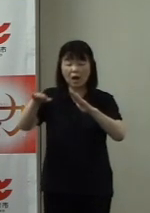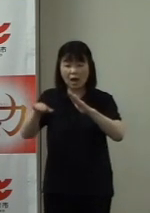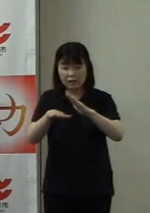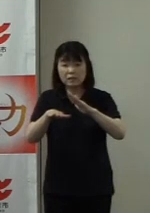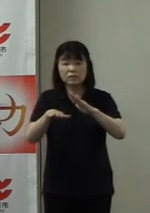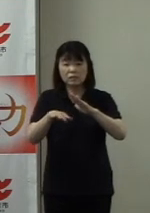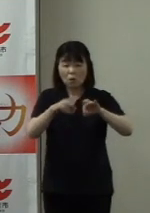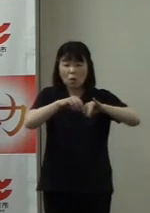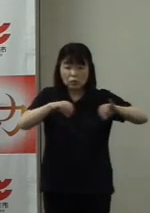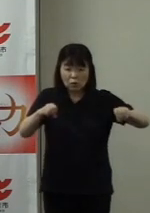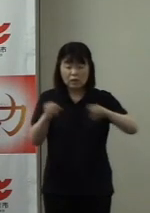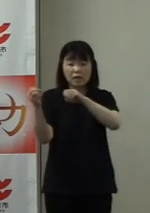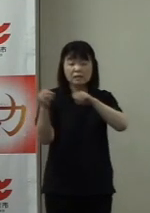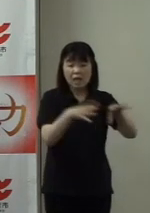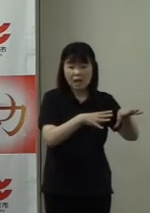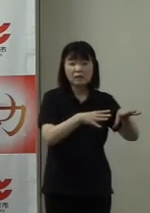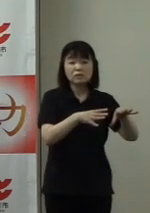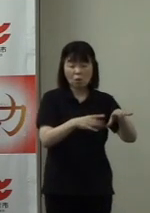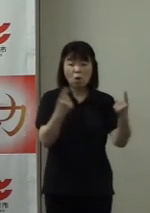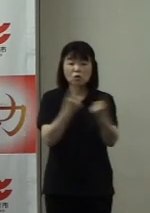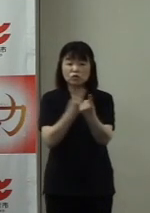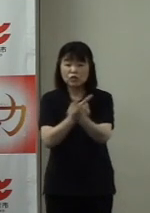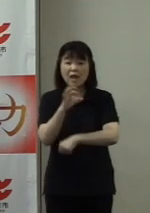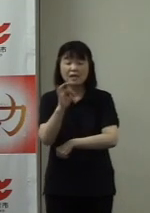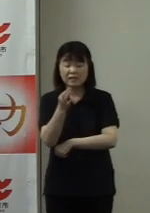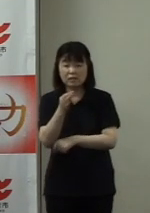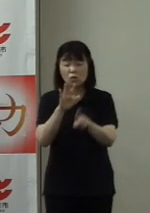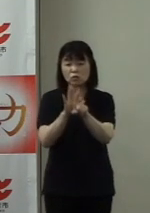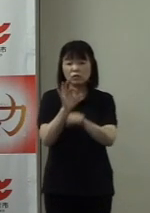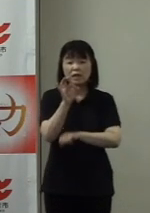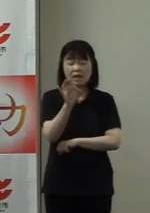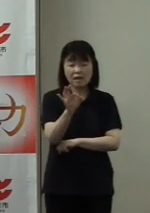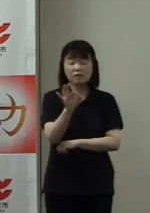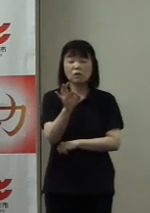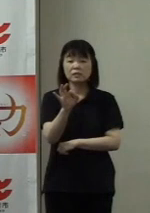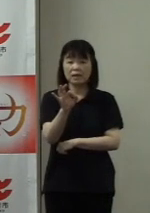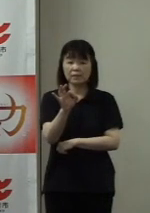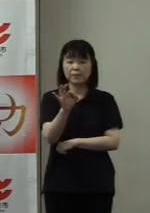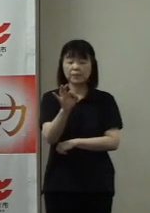の土砂撤去応急修繕費の費用助成ということで、